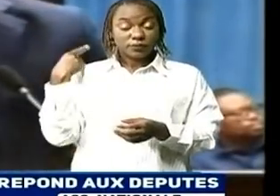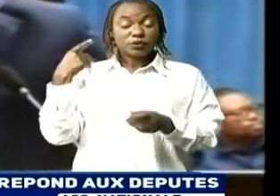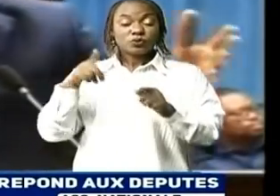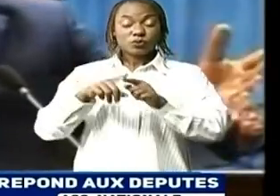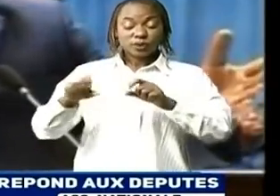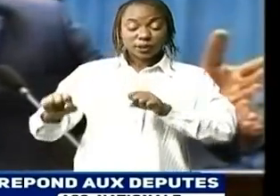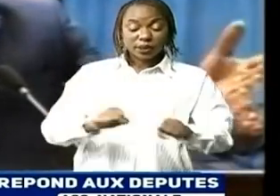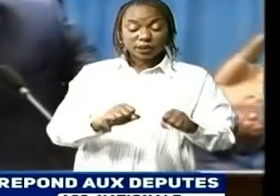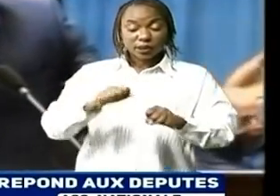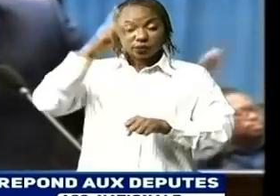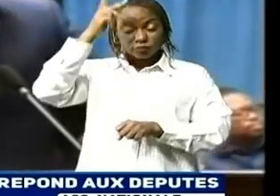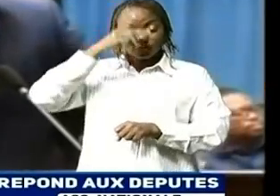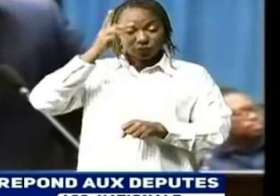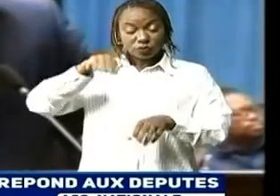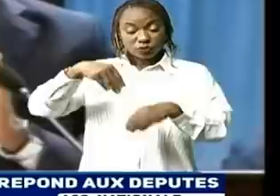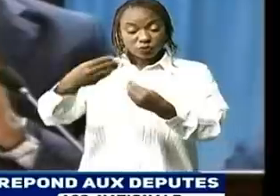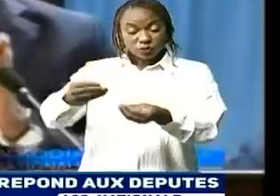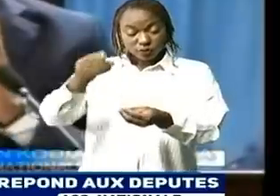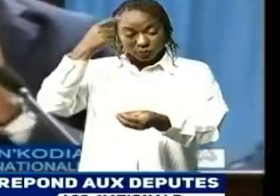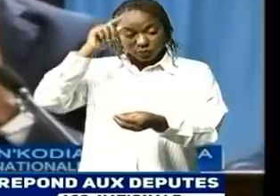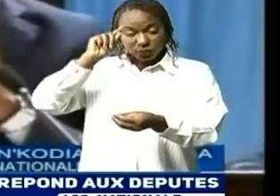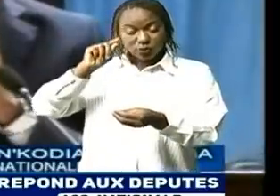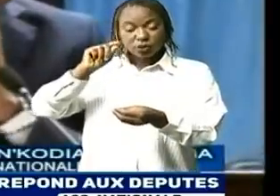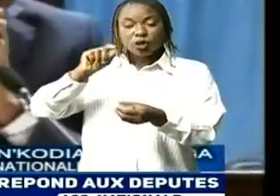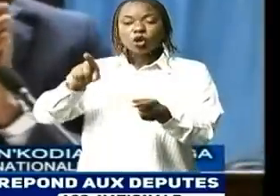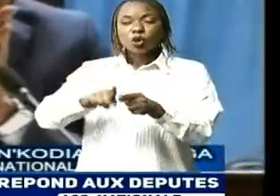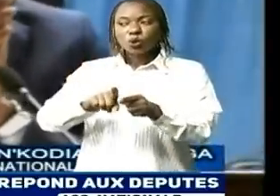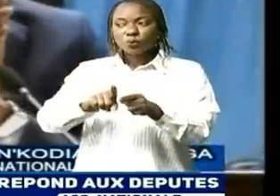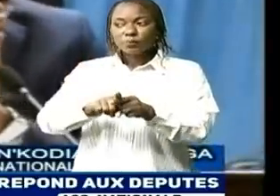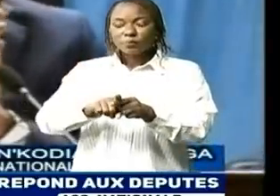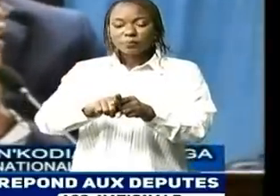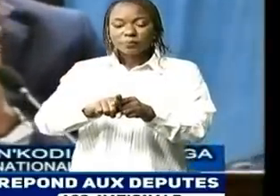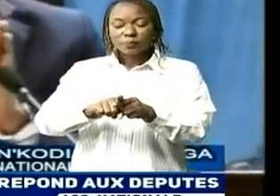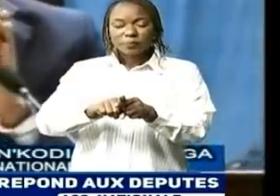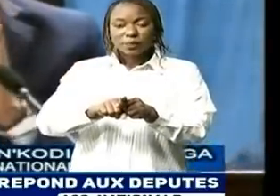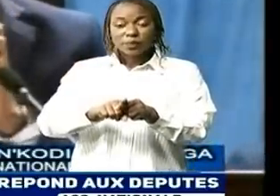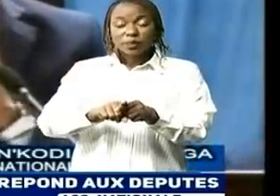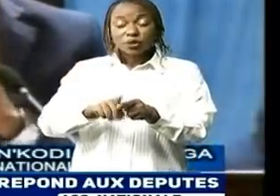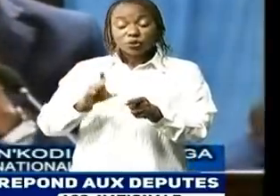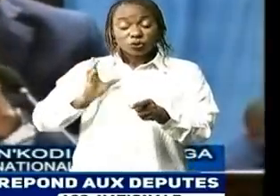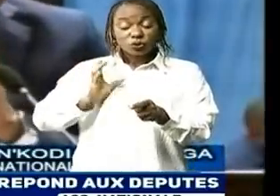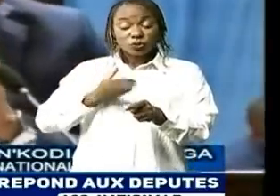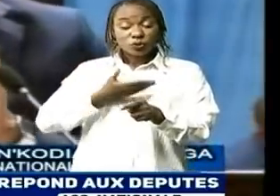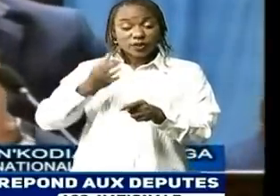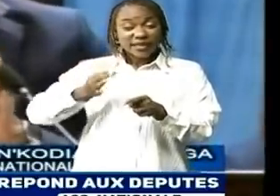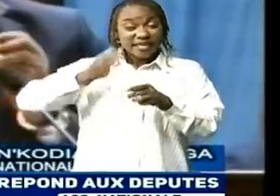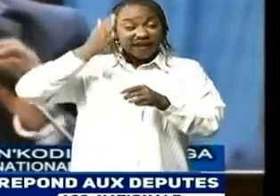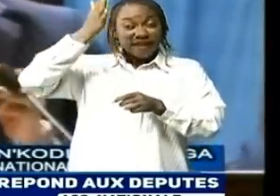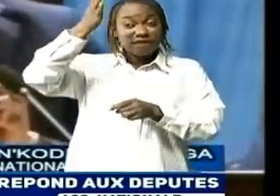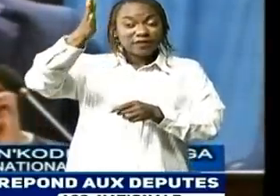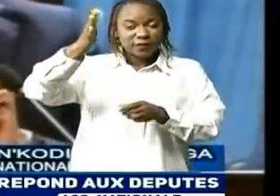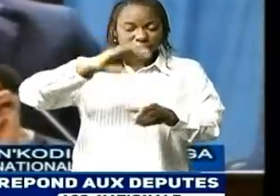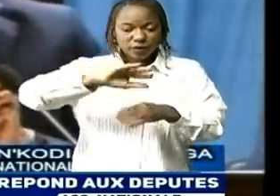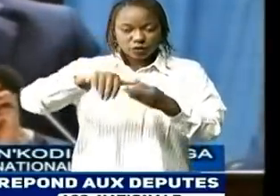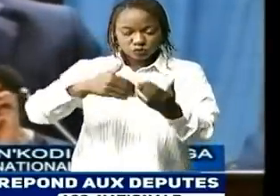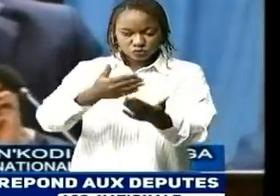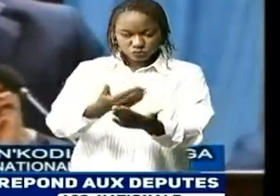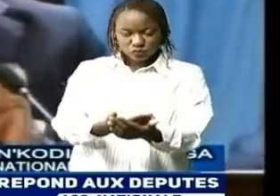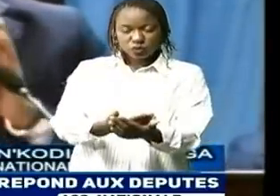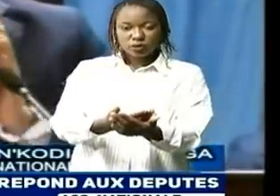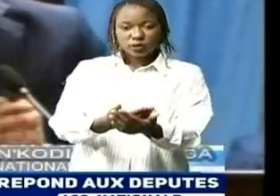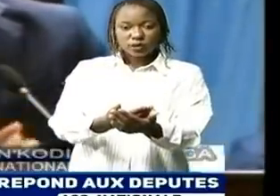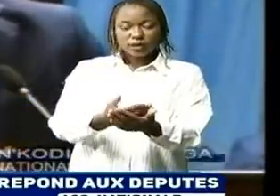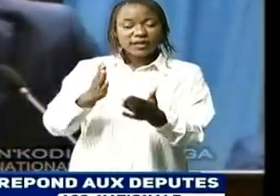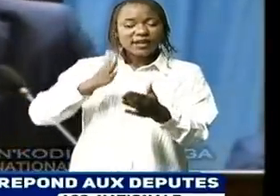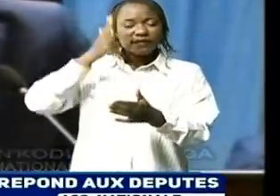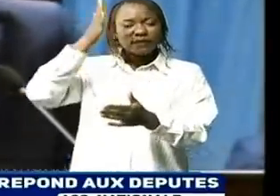leur donner un temps de revenir. Comme ça concerne notre avenir à tous,